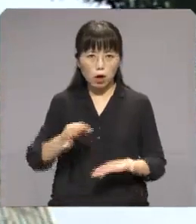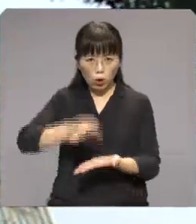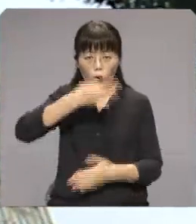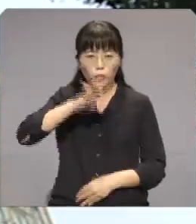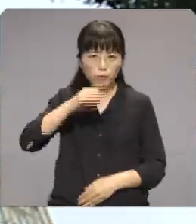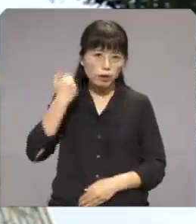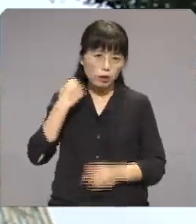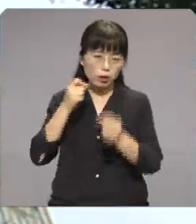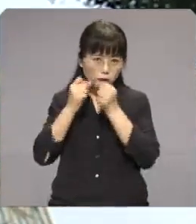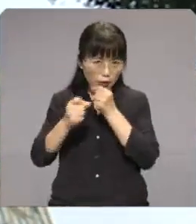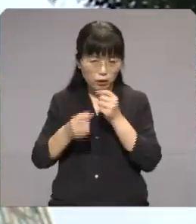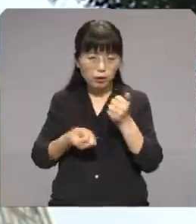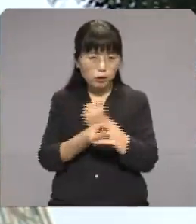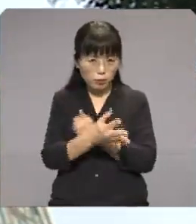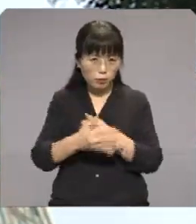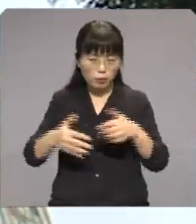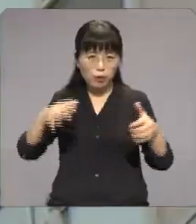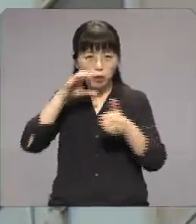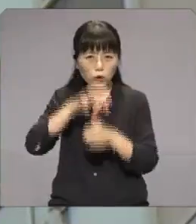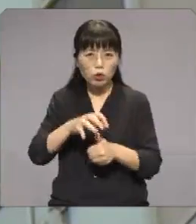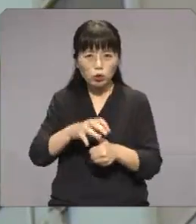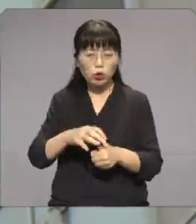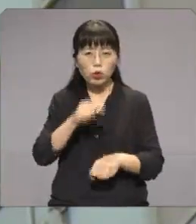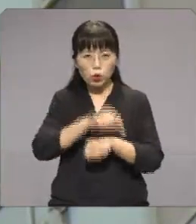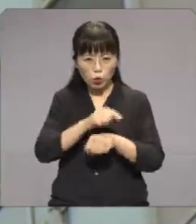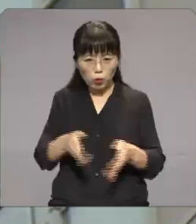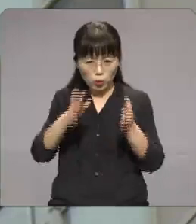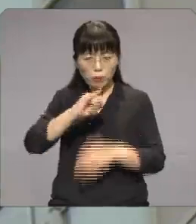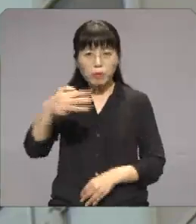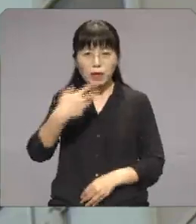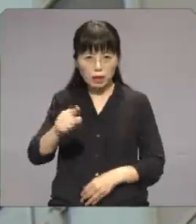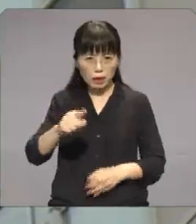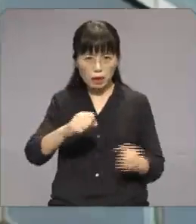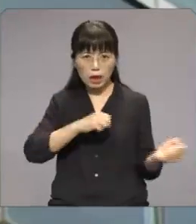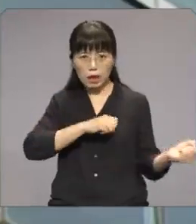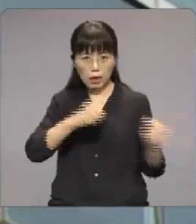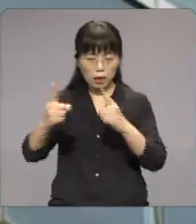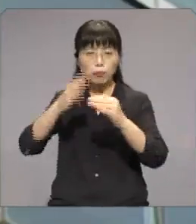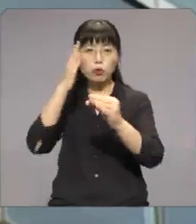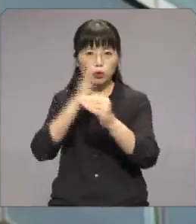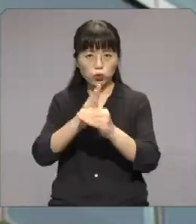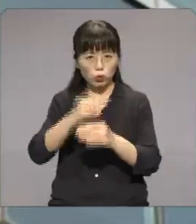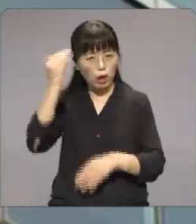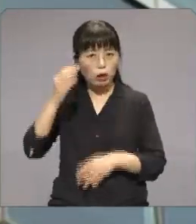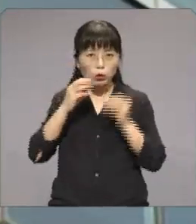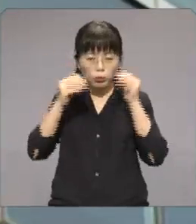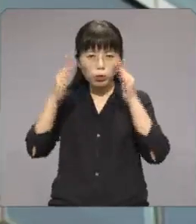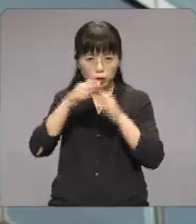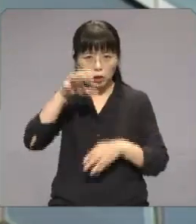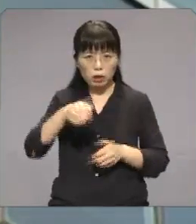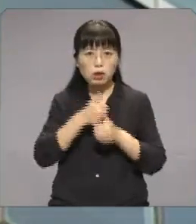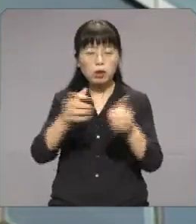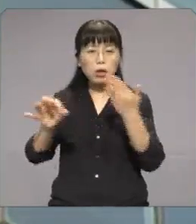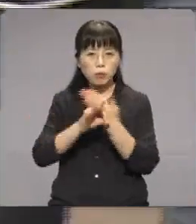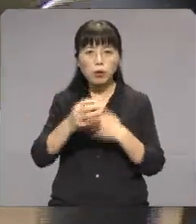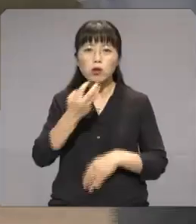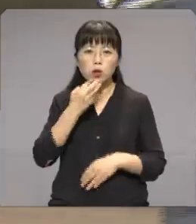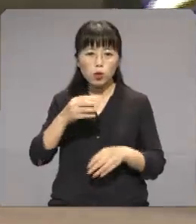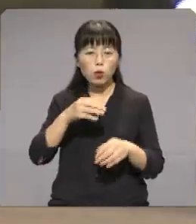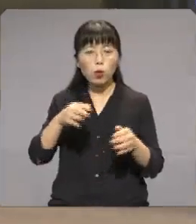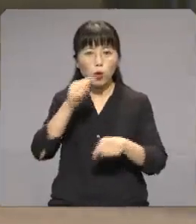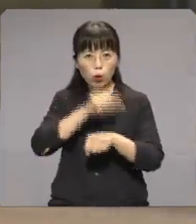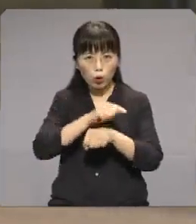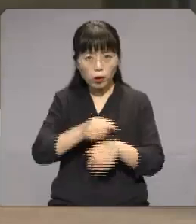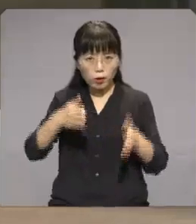고금리와 전세 사기 여파로 위축됐던 오피스텔과 빌라 시장이 살아나고 있습니다. 한국부동산원에 따르면 서울 오피스텔